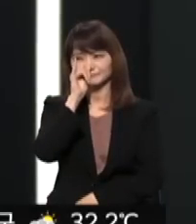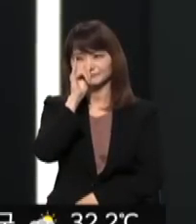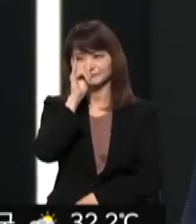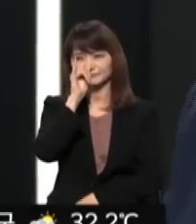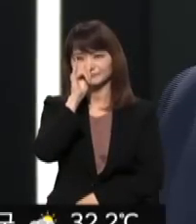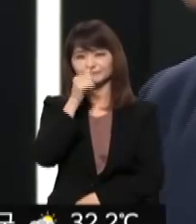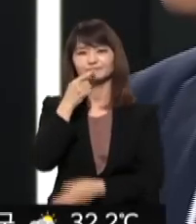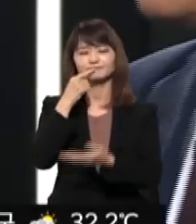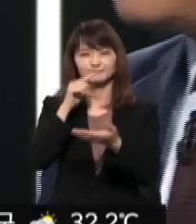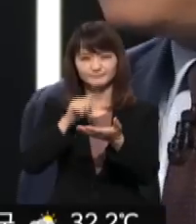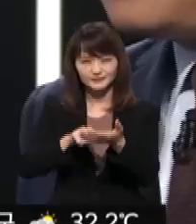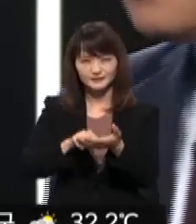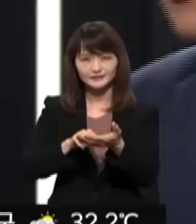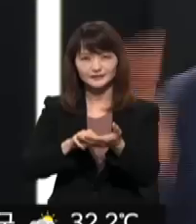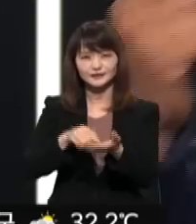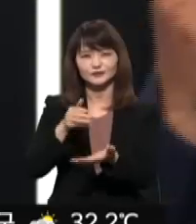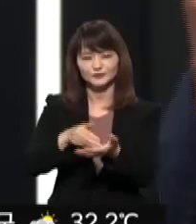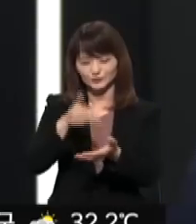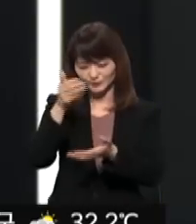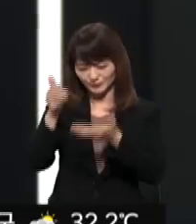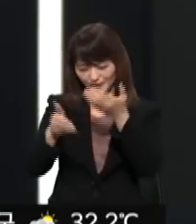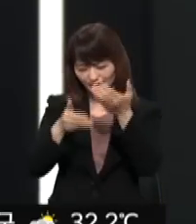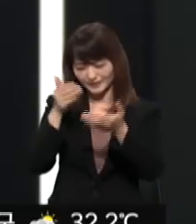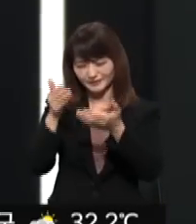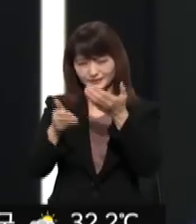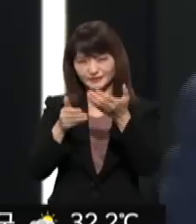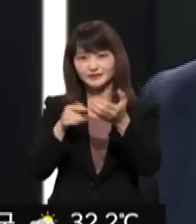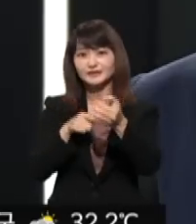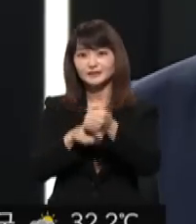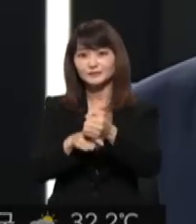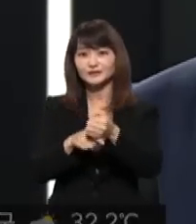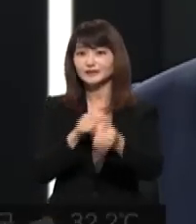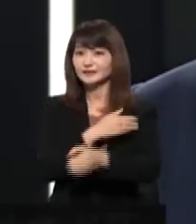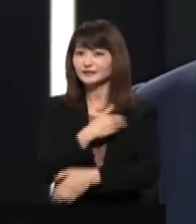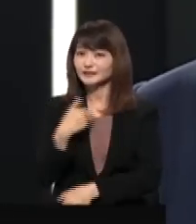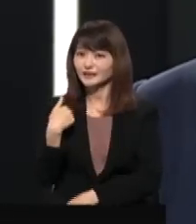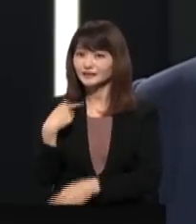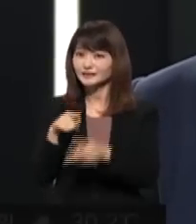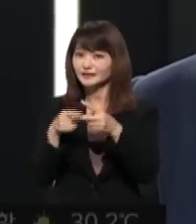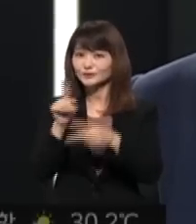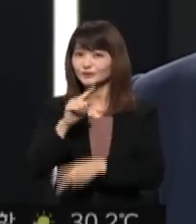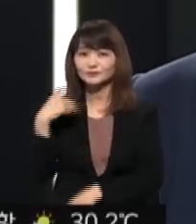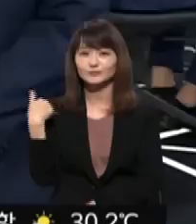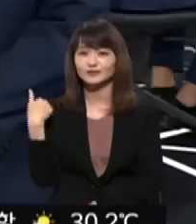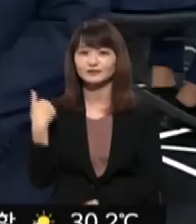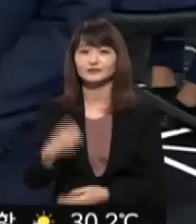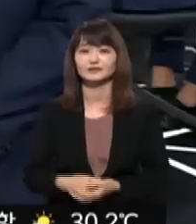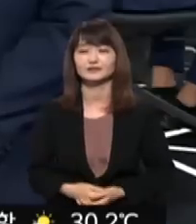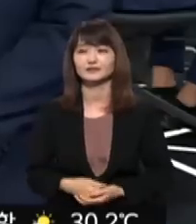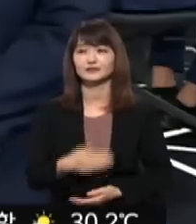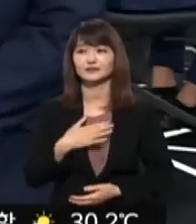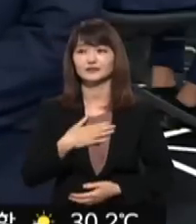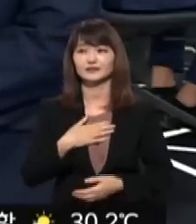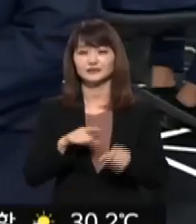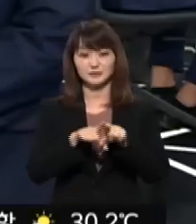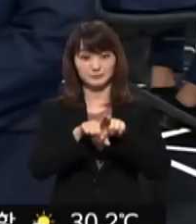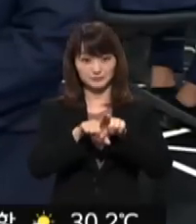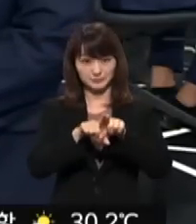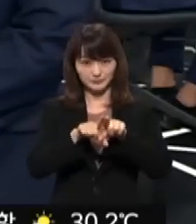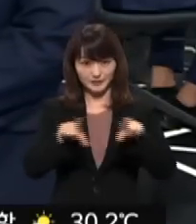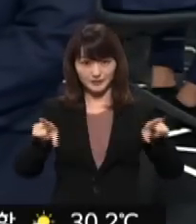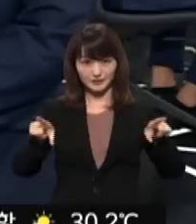작은 작은 쉽게 썰어드린다라는 컨셉이었는데 소화를 제대로 하셨는지 모르겠고요 일단 뭐 저는 이제 평 시청자